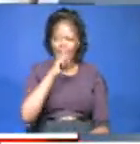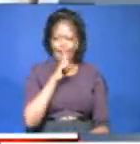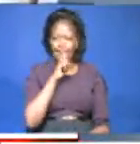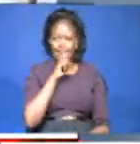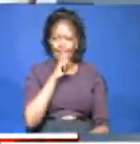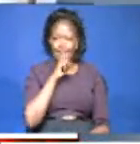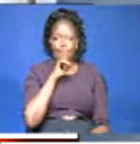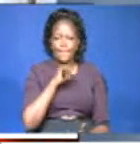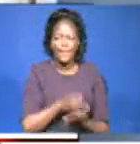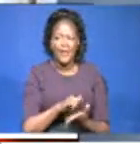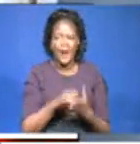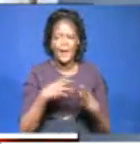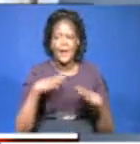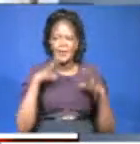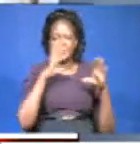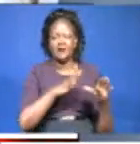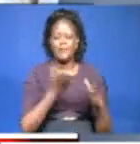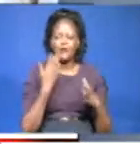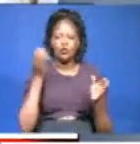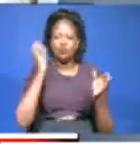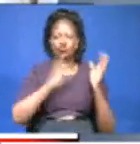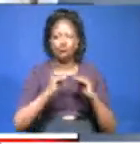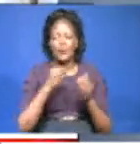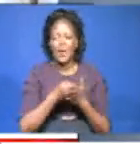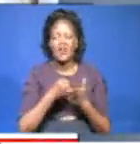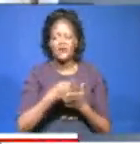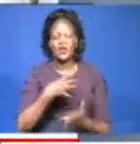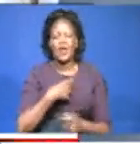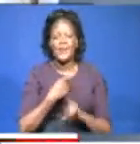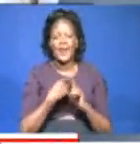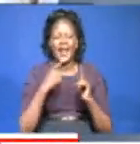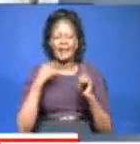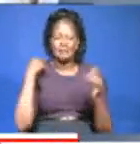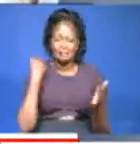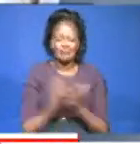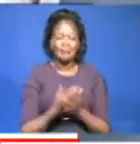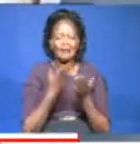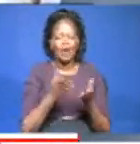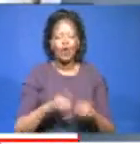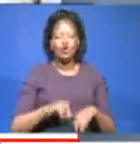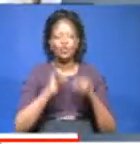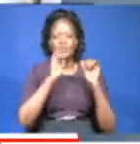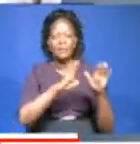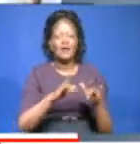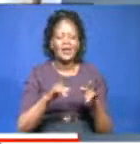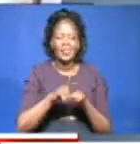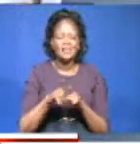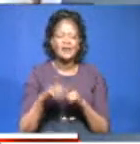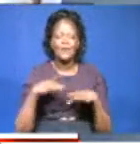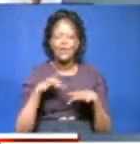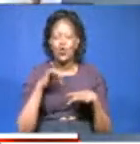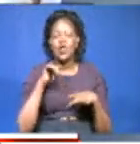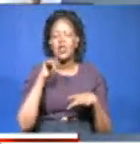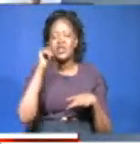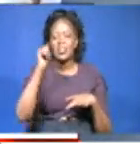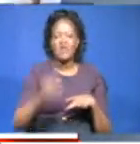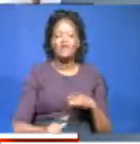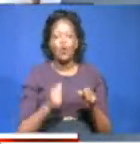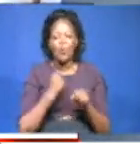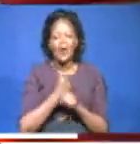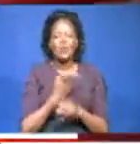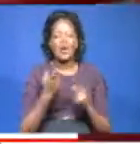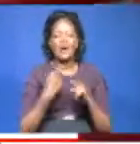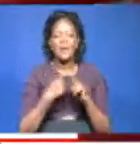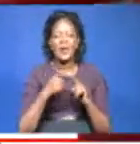watu wanaangaika. Tulichanga pesa yetu ya retirement, lakini mpaka saa hizi tunaangaika kama watu wenye hawakuwahi fanya kazi na serikali imebaki